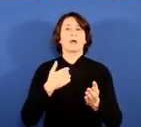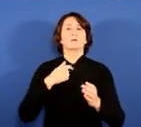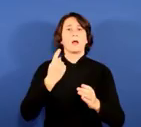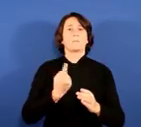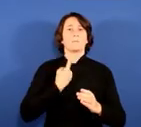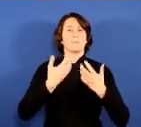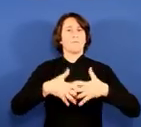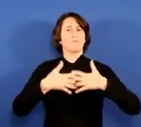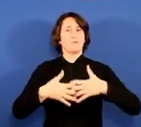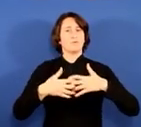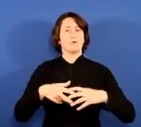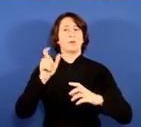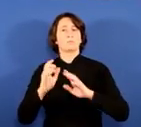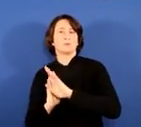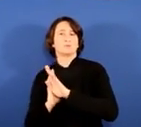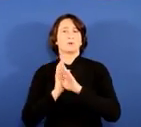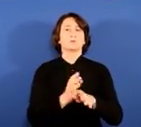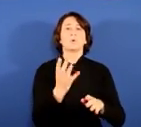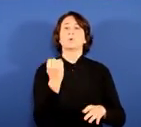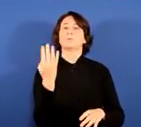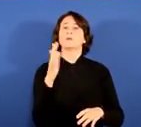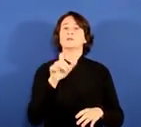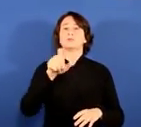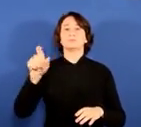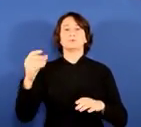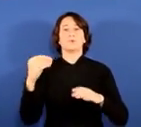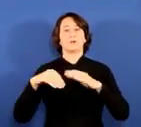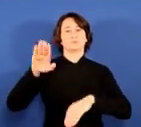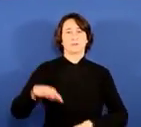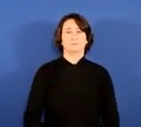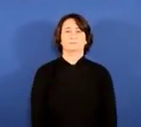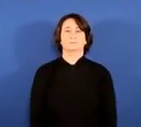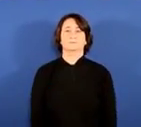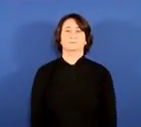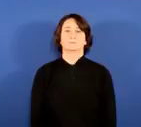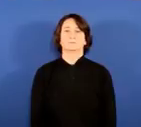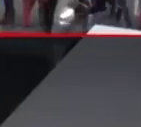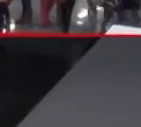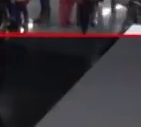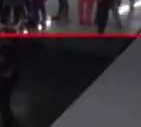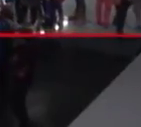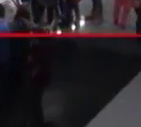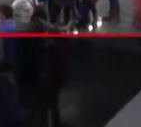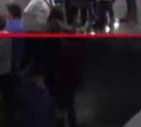du lehenengo egunean 4.500 gaztek baino gehiagok bisitatu dutela Prestik 12,